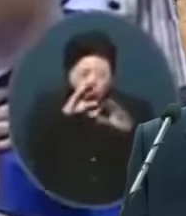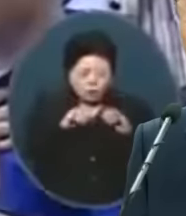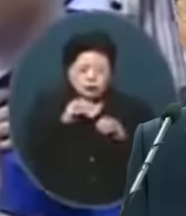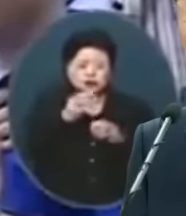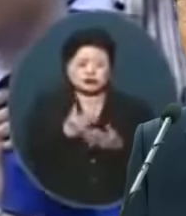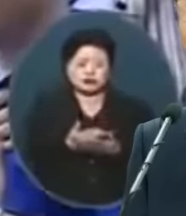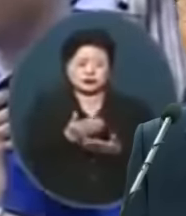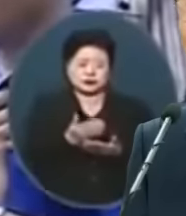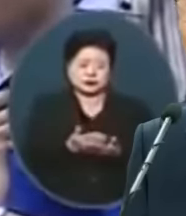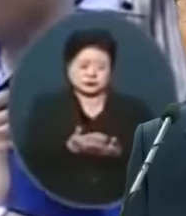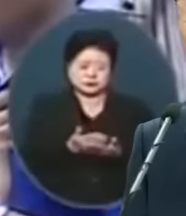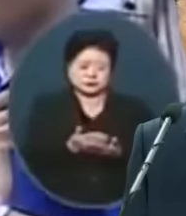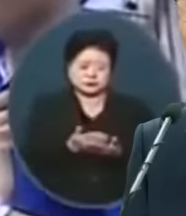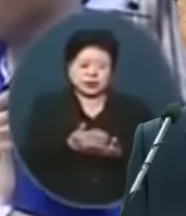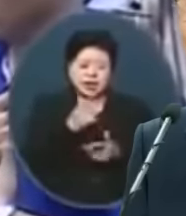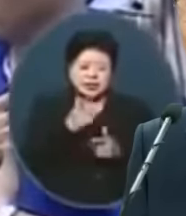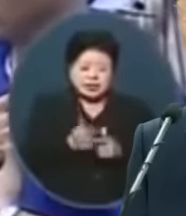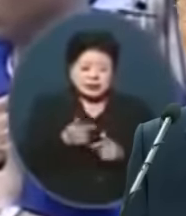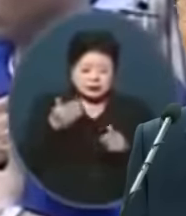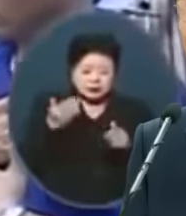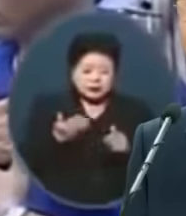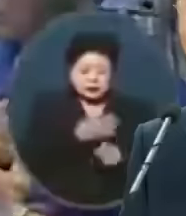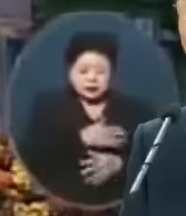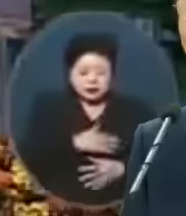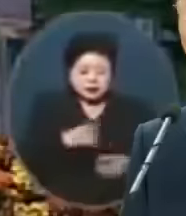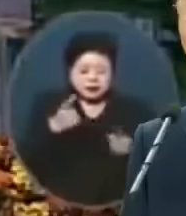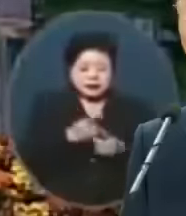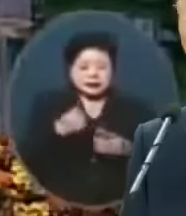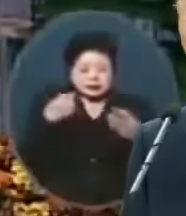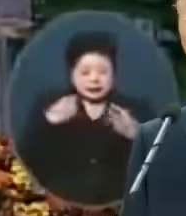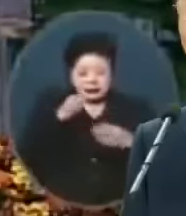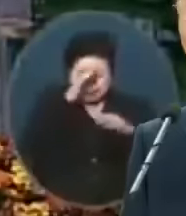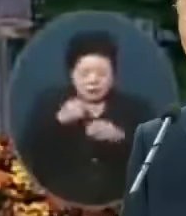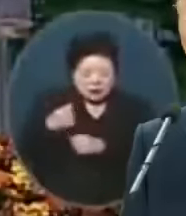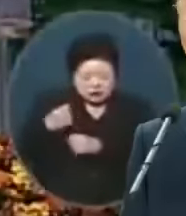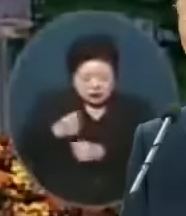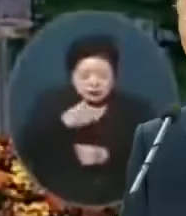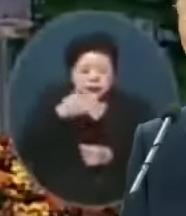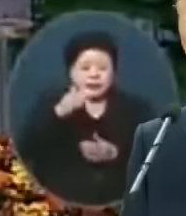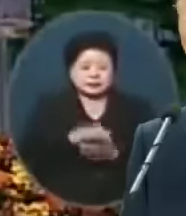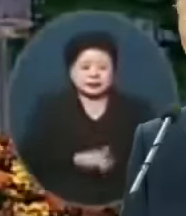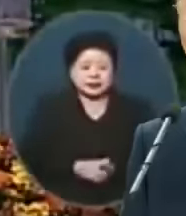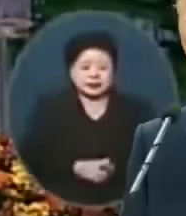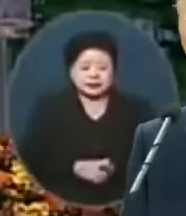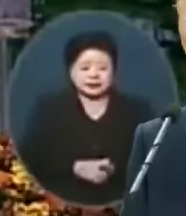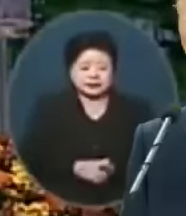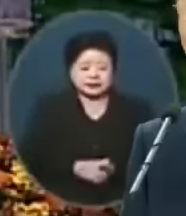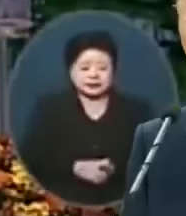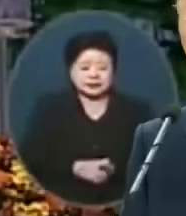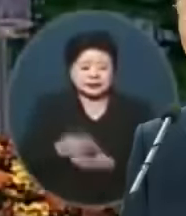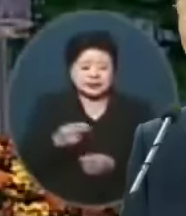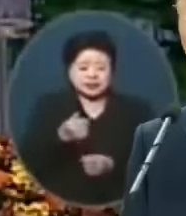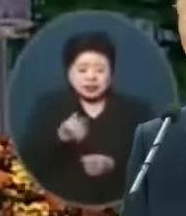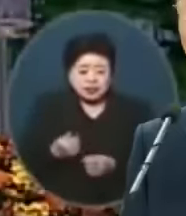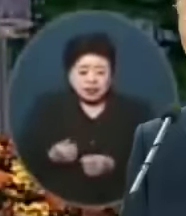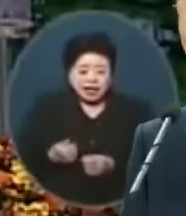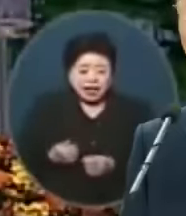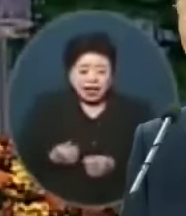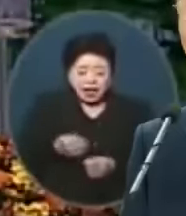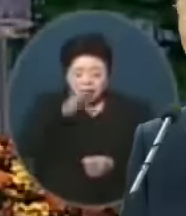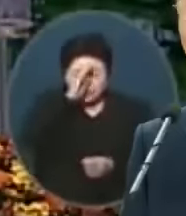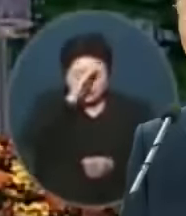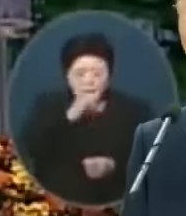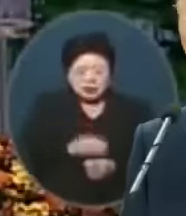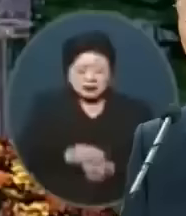고쳐주시옵소서. 예수님께서 우리 연약한 것을 담당하시고 병을 짊어지고 가셨으니 2000년 전에 우리는